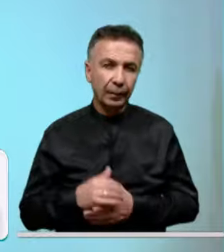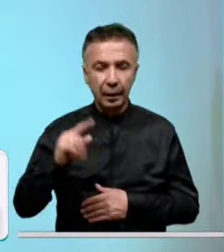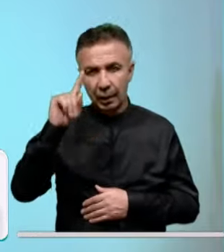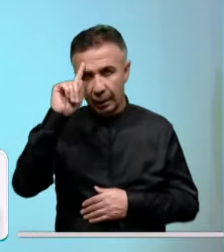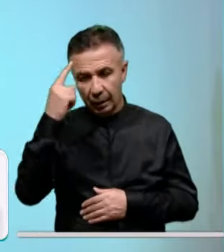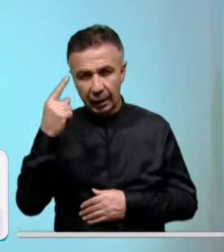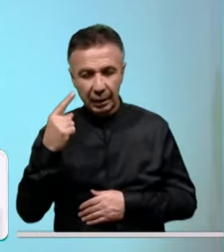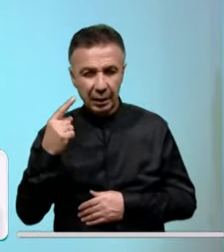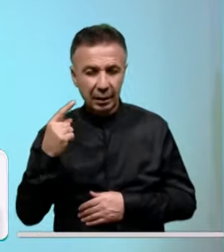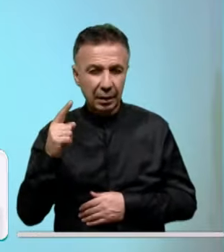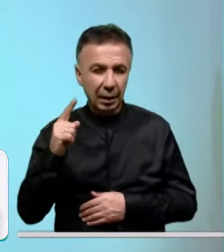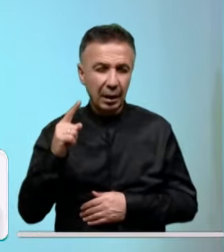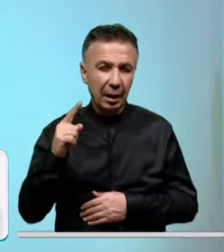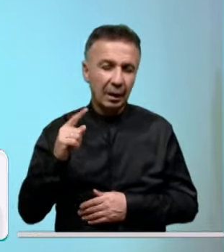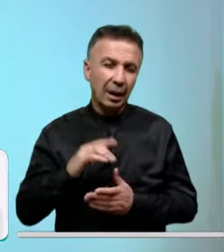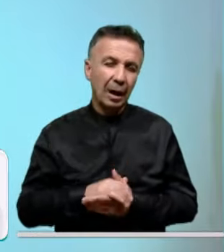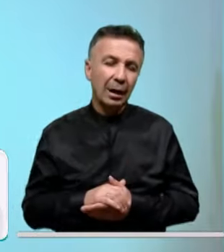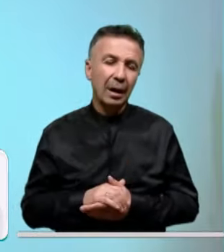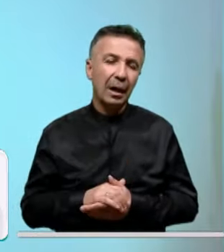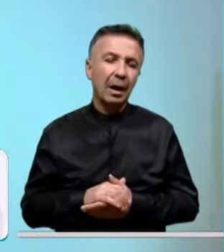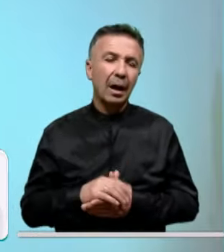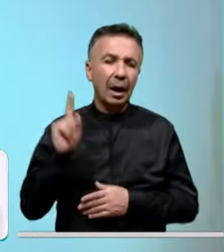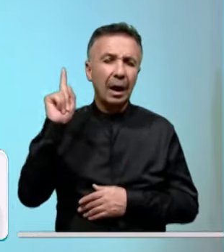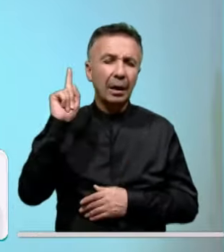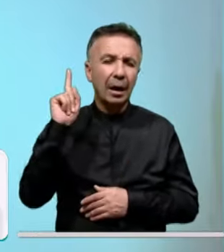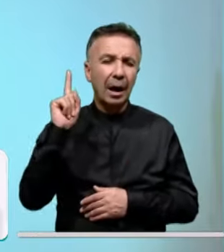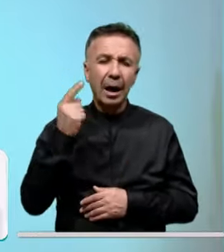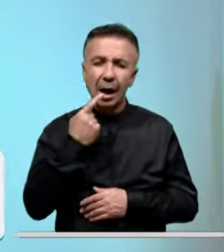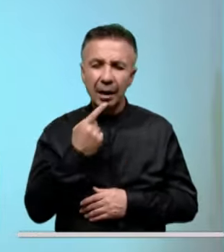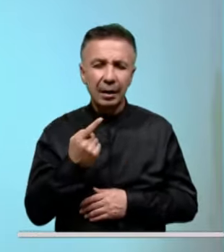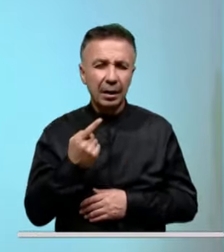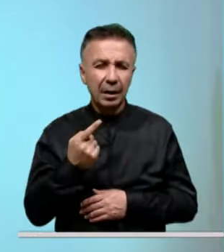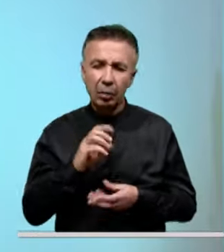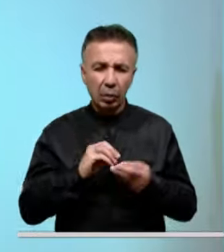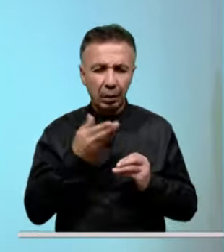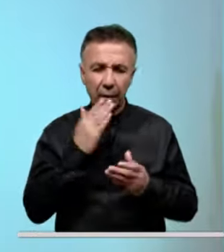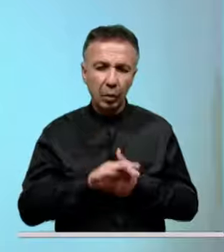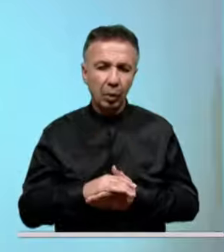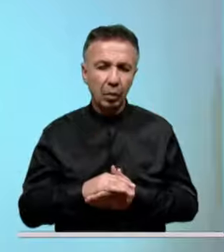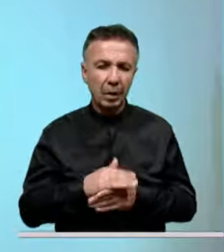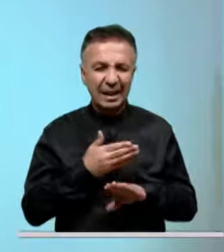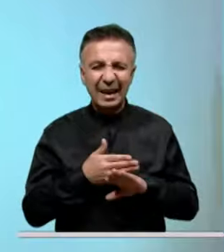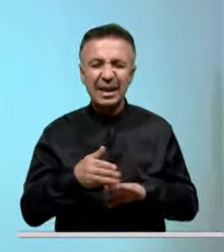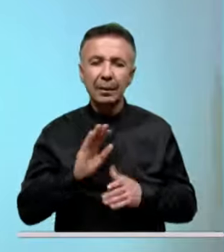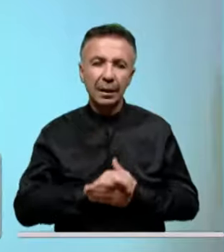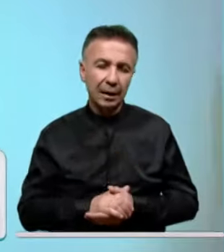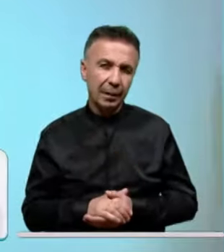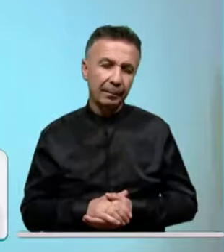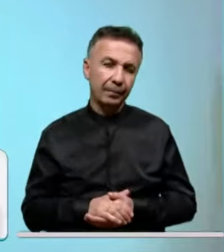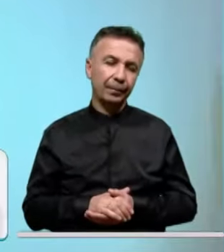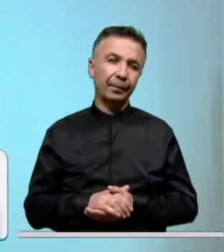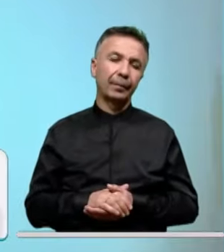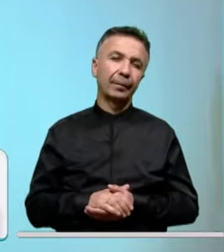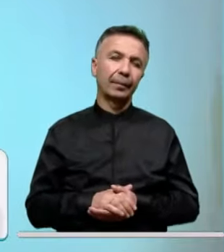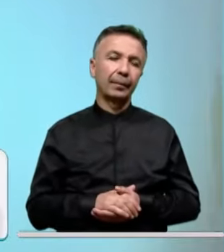Sadece ağzından Allahümme salli dedi hatırına geldi. Bundan dolayı hiçbir şey gerekmez. Bu bir gecikme değildir. Ama